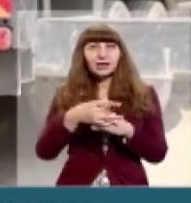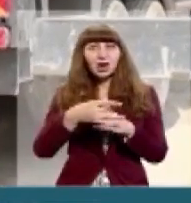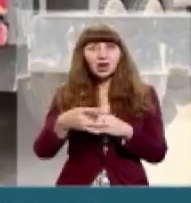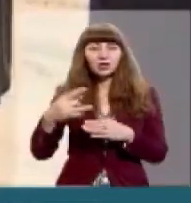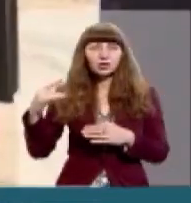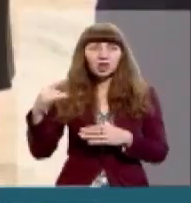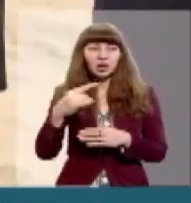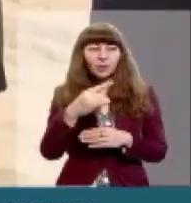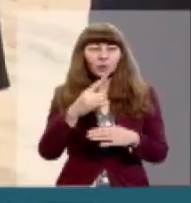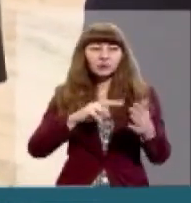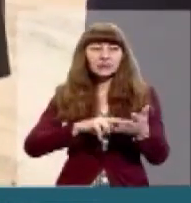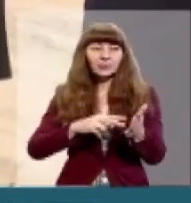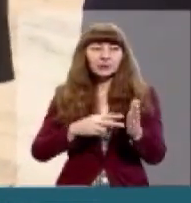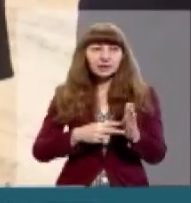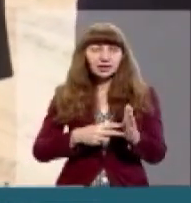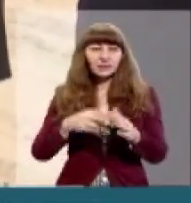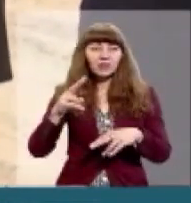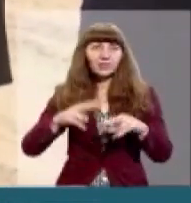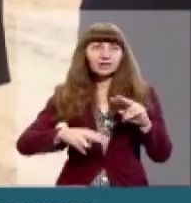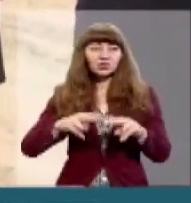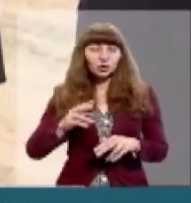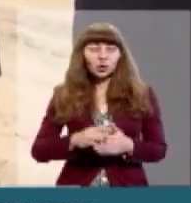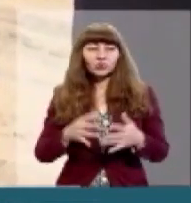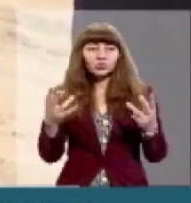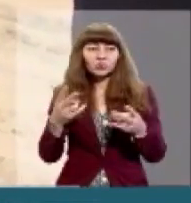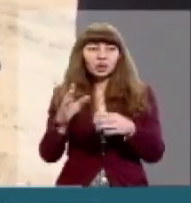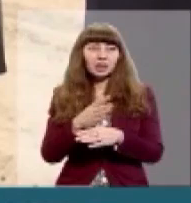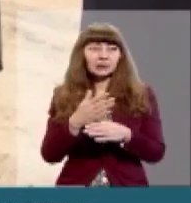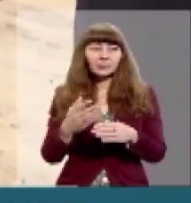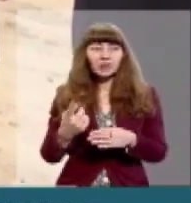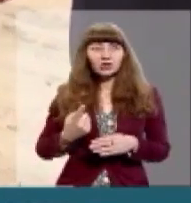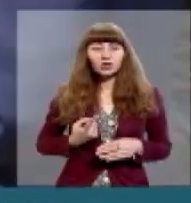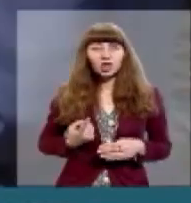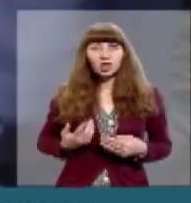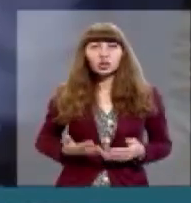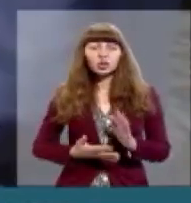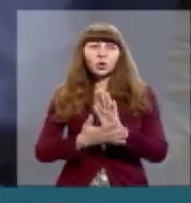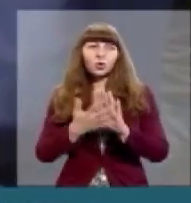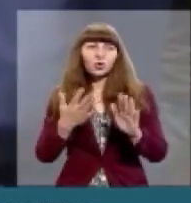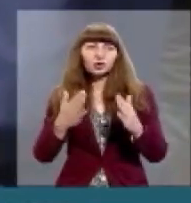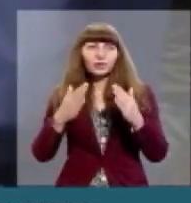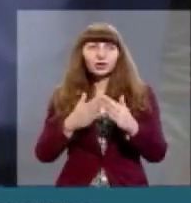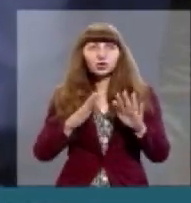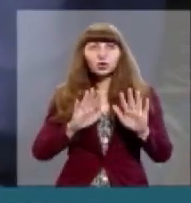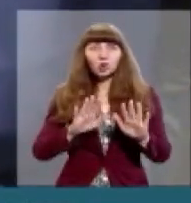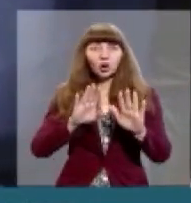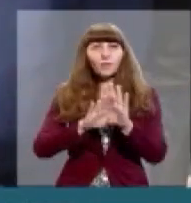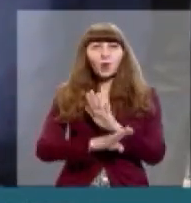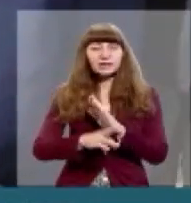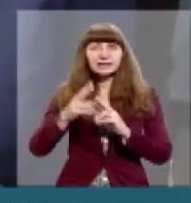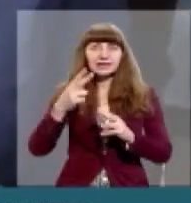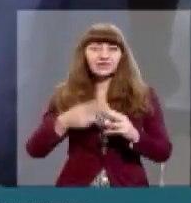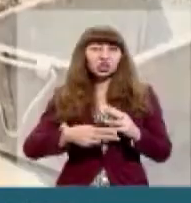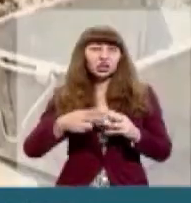жылдың қазан айында жоспарланып отыр. Облыс әкімі болашақта кезекте тұрғандарды құрылыс аяқталғаннан кейін ғана үйлерді бөлуді жүзеге